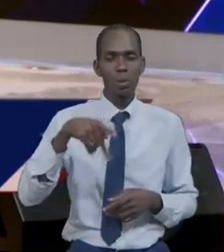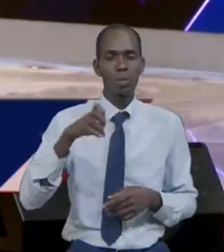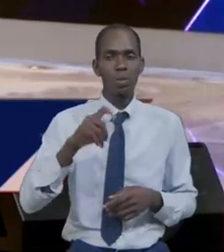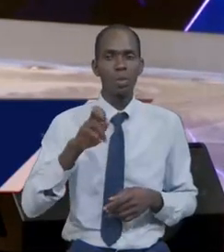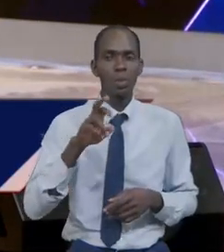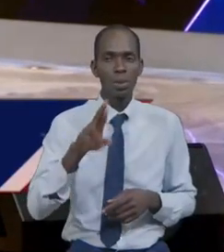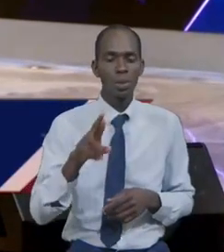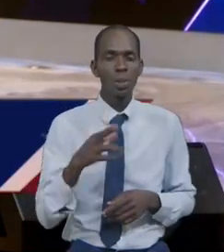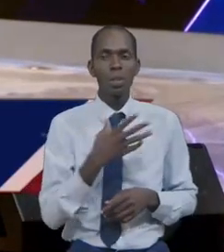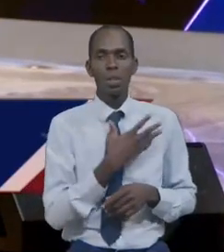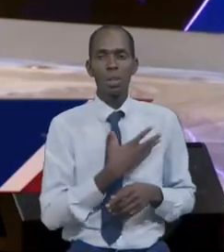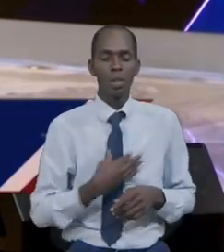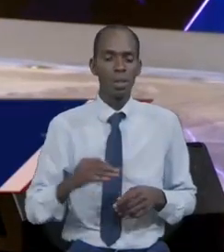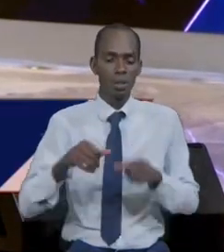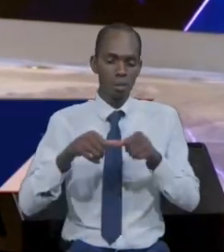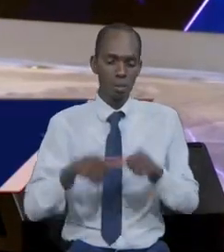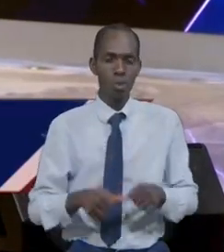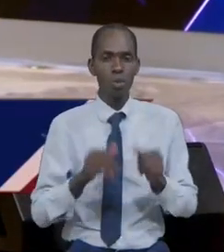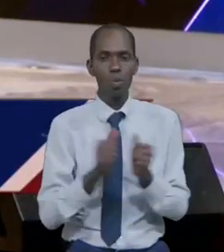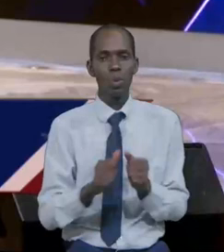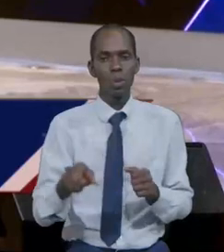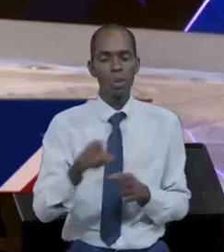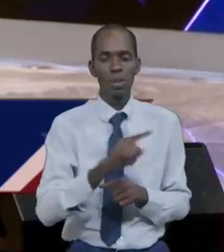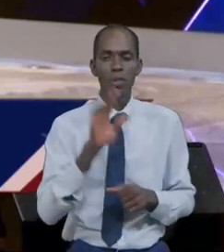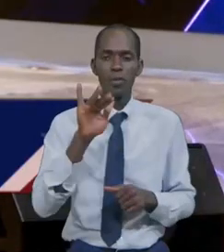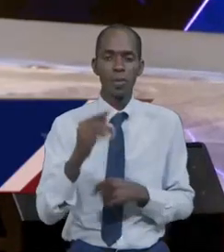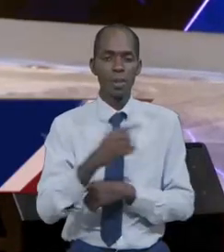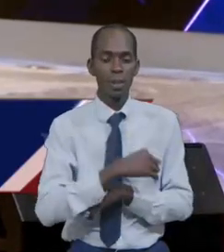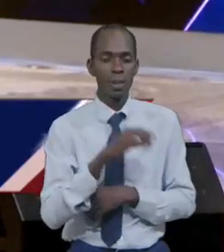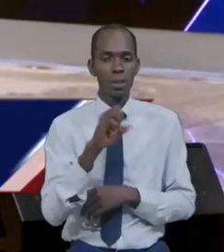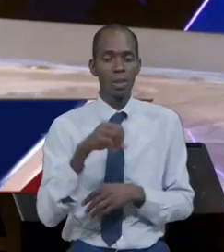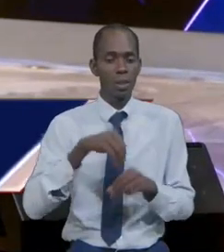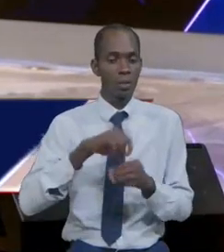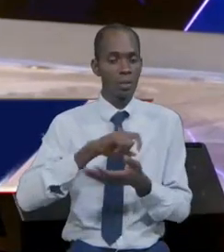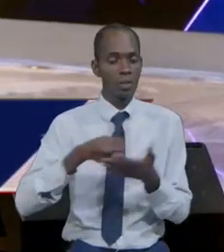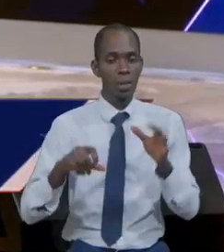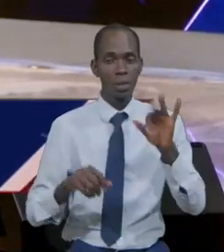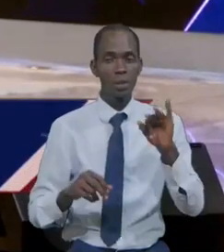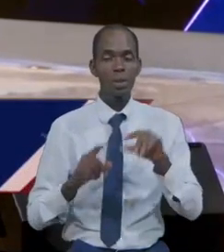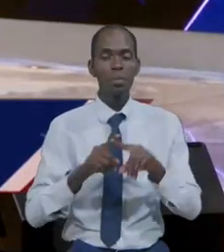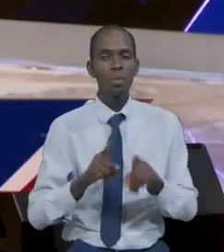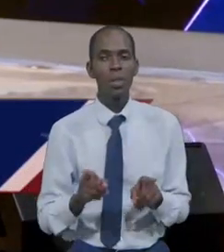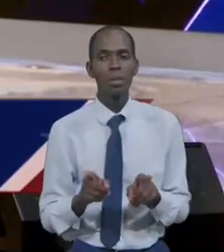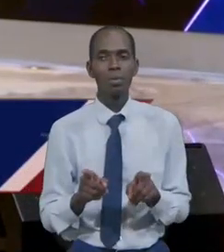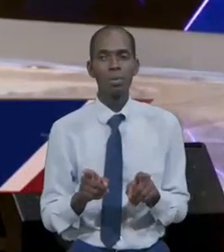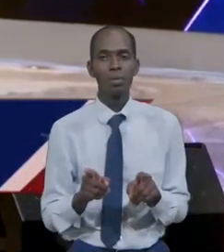à Jérusalem pour faire la connaissance de Cephas, et je demeurai 15 jours chez lui. Verset 19.